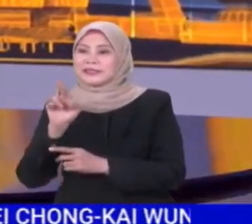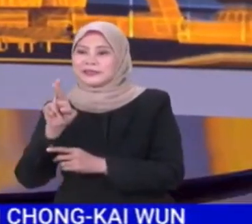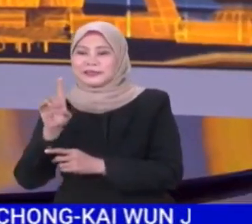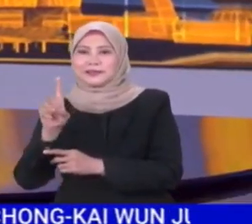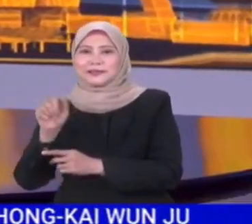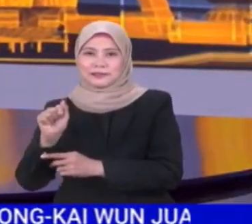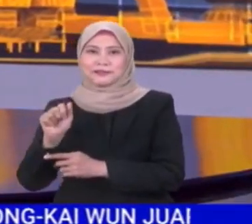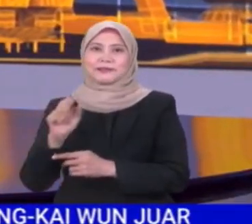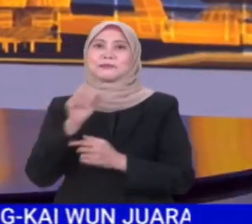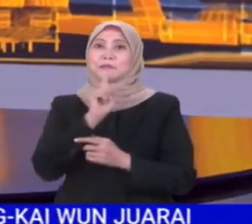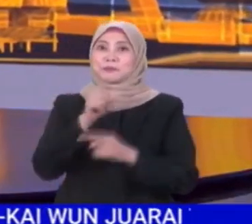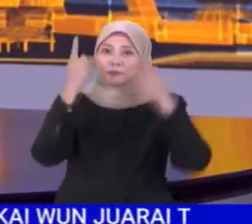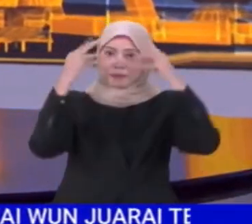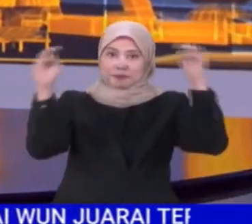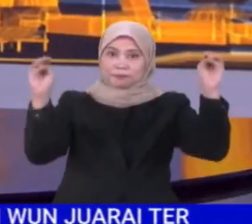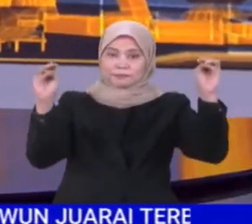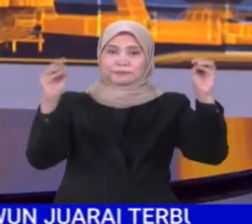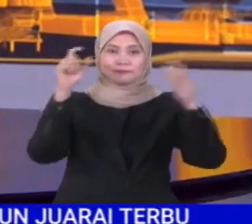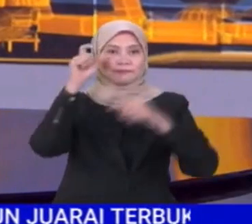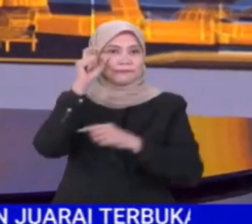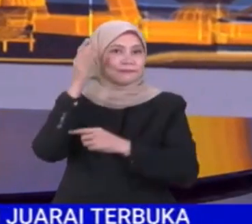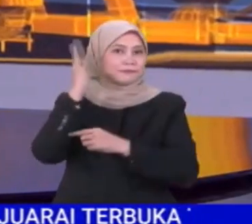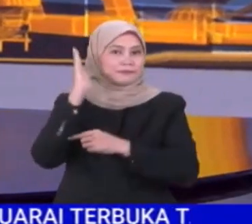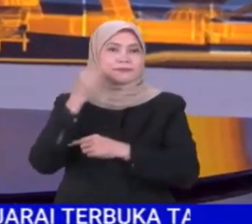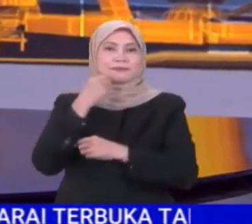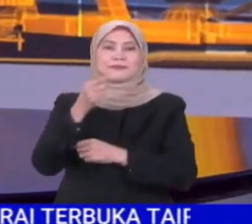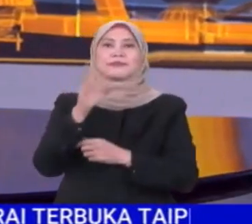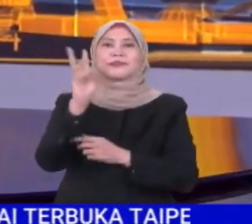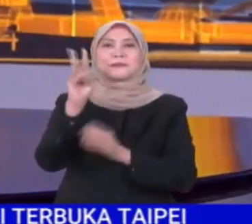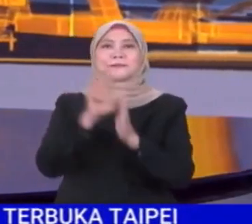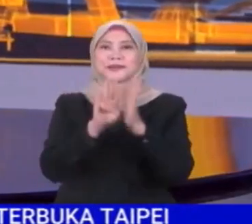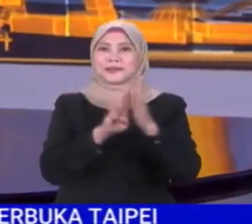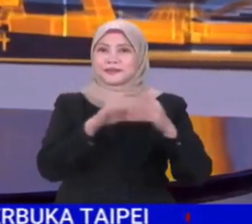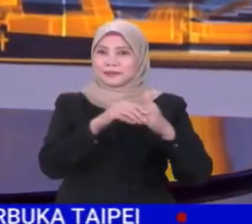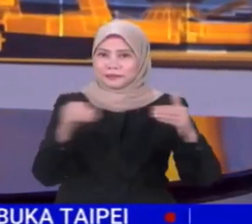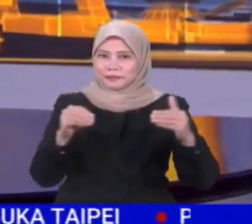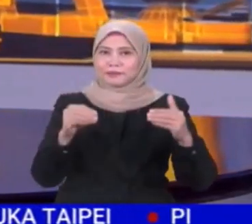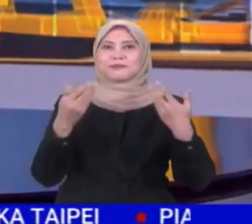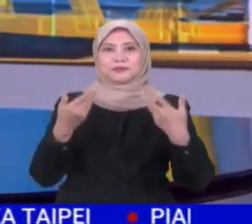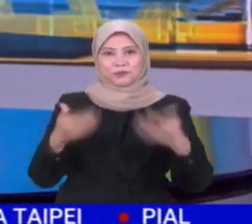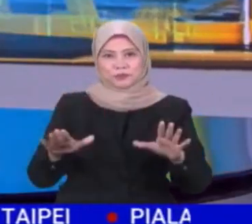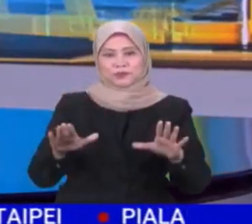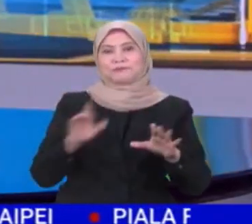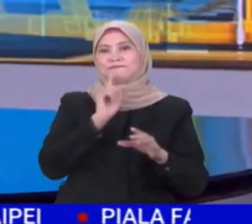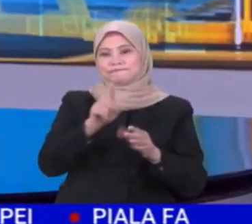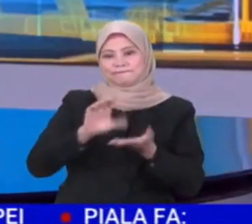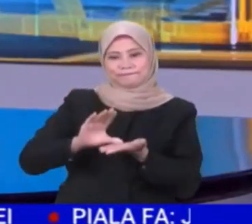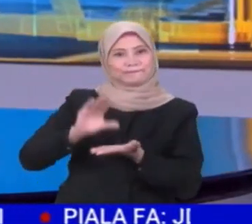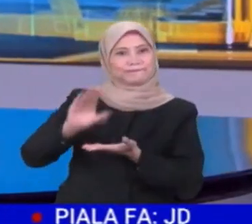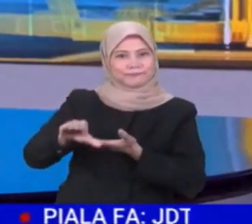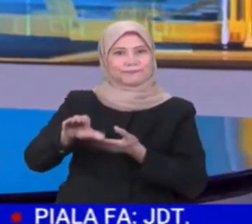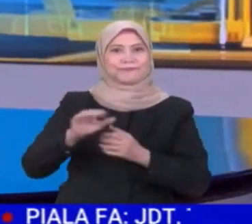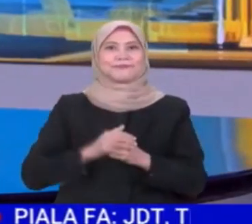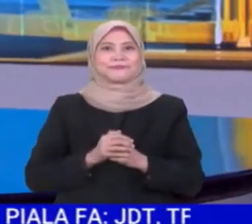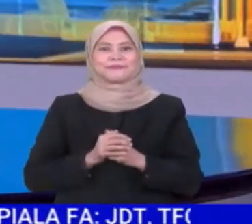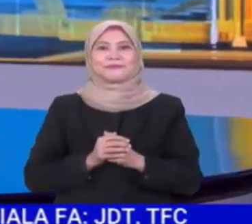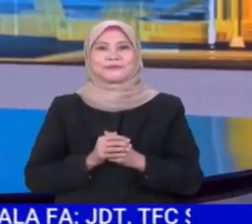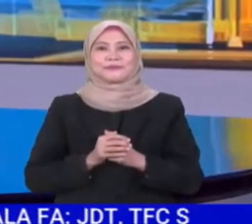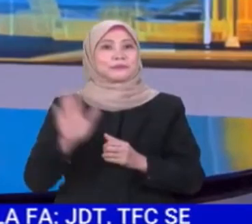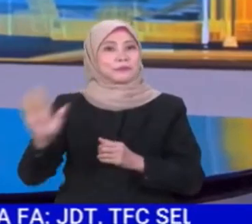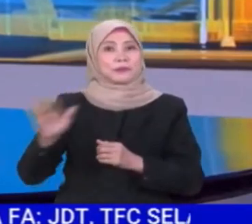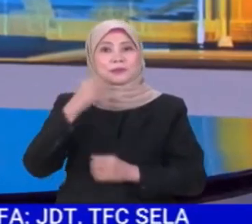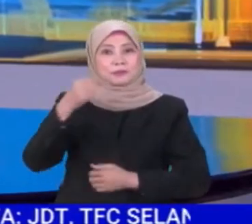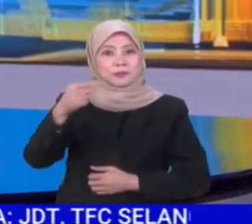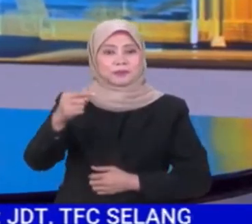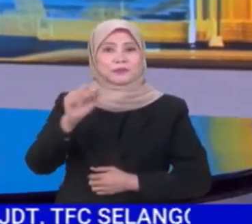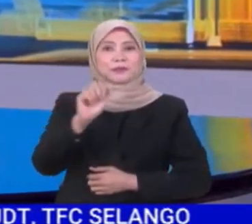tahun ini menurunkan pidato Syaikh Ayyub 6bln tinggi daripadanya telah pun direalisasikan musiknya tahun